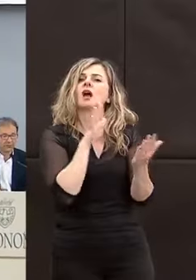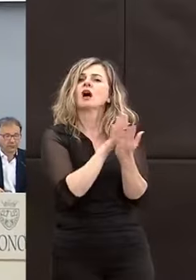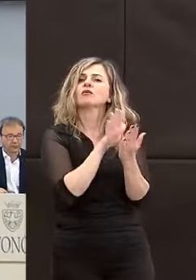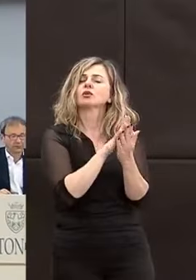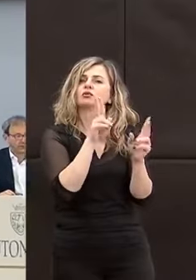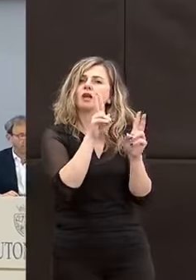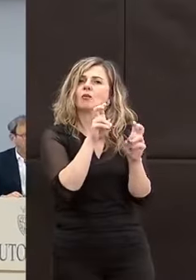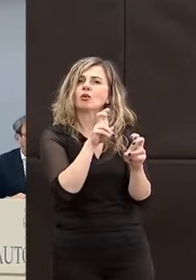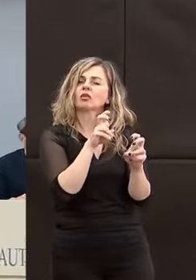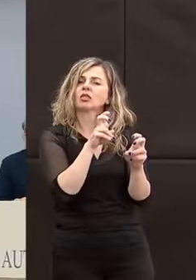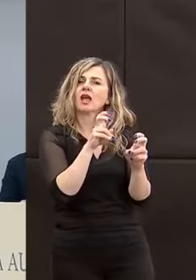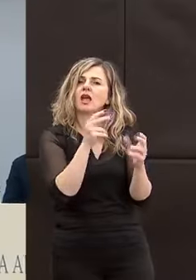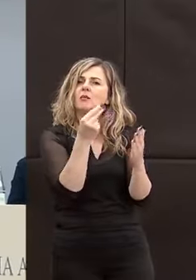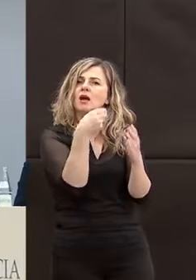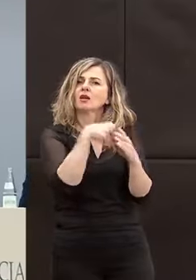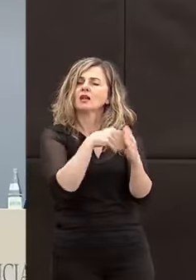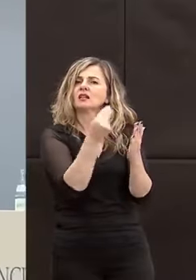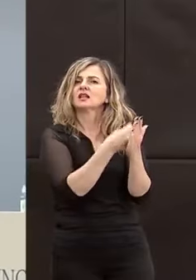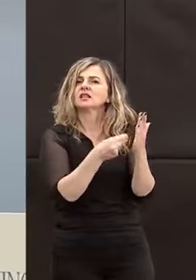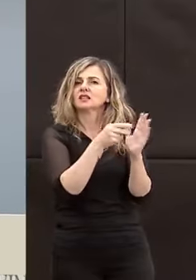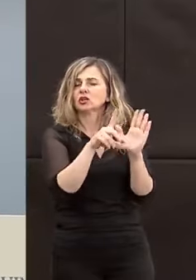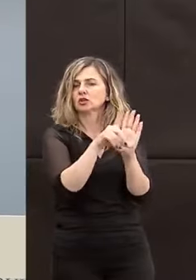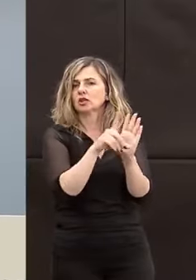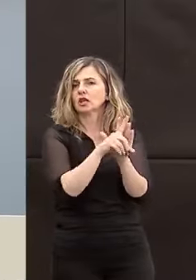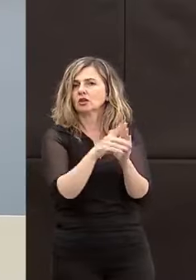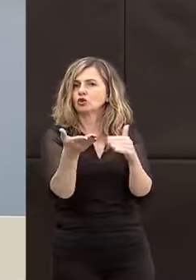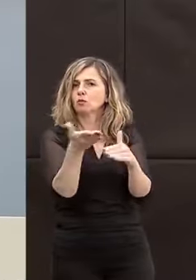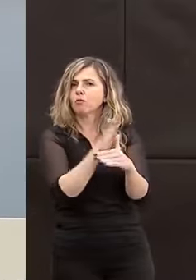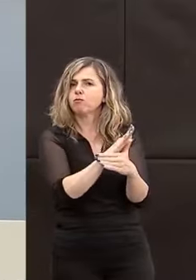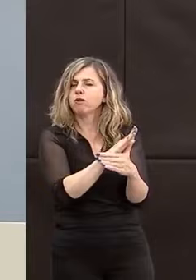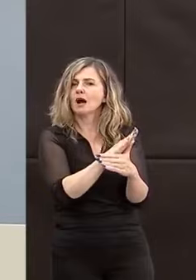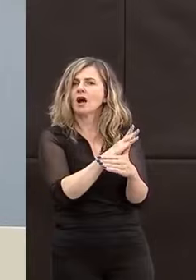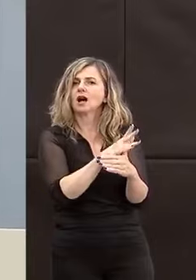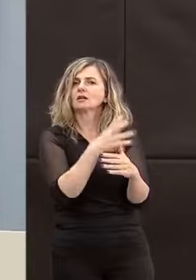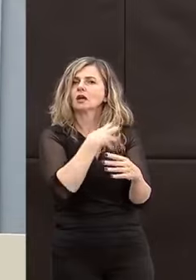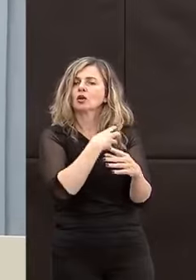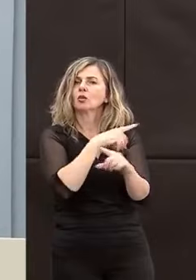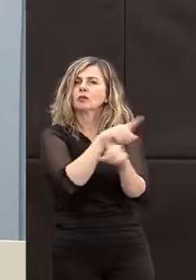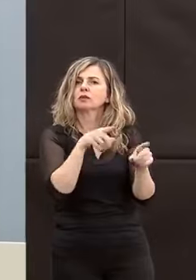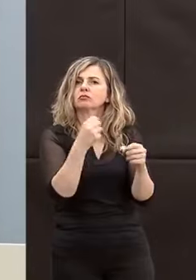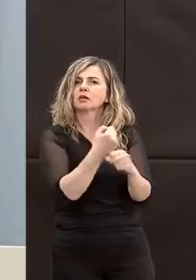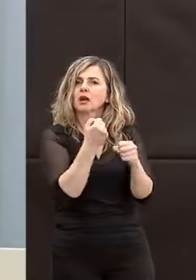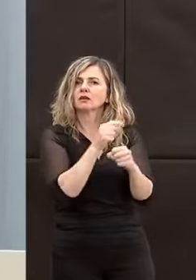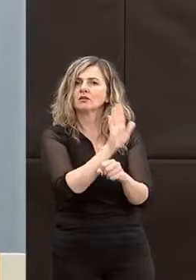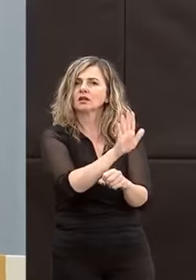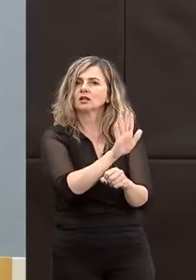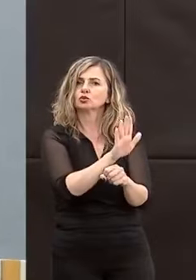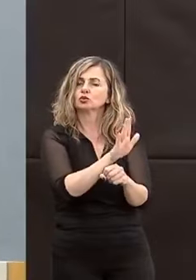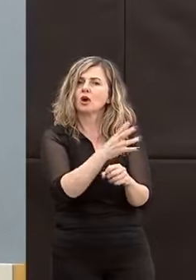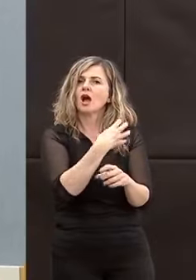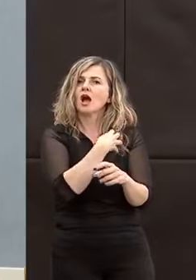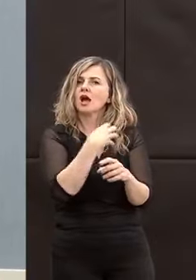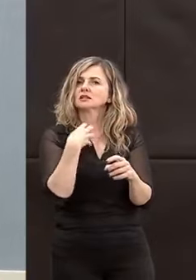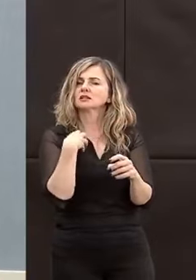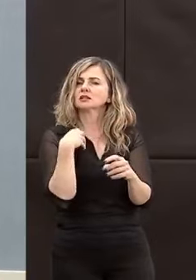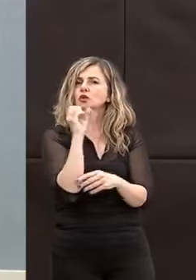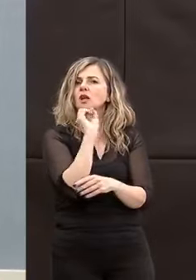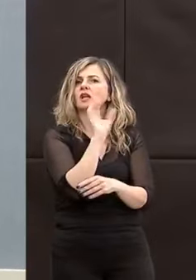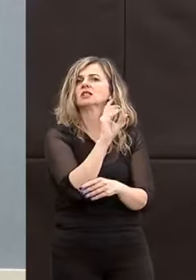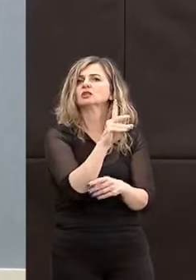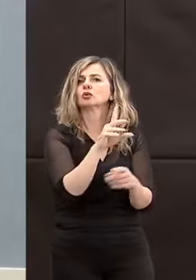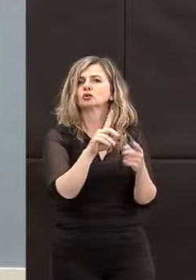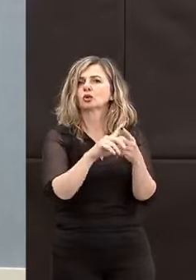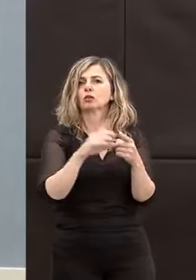della parte che compete le sue attività da assessore all'istruzione e alla